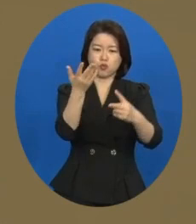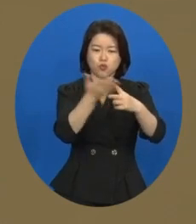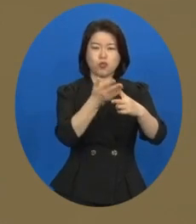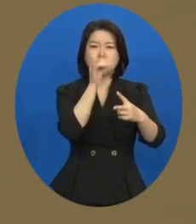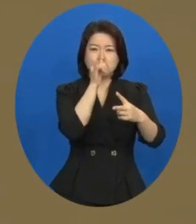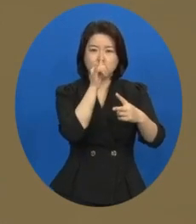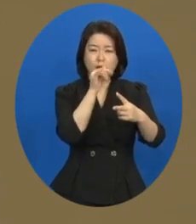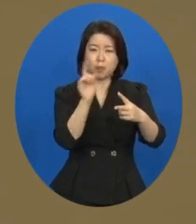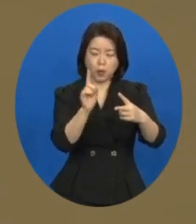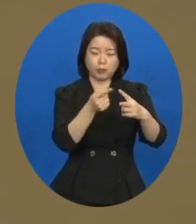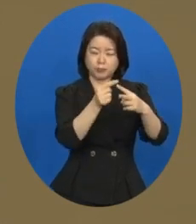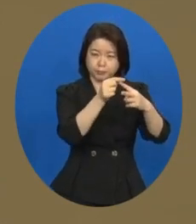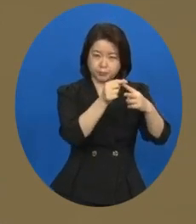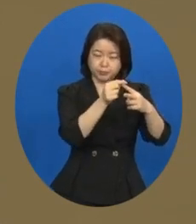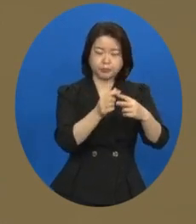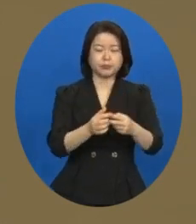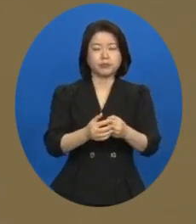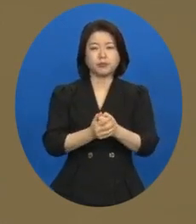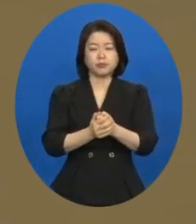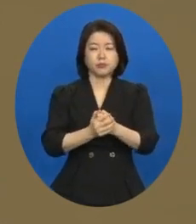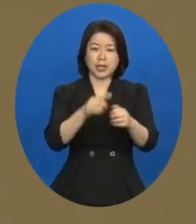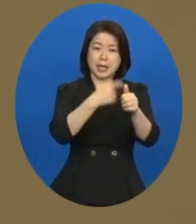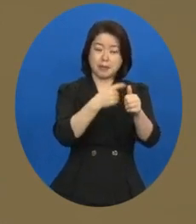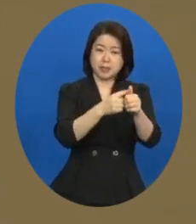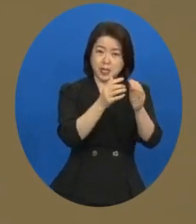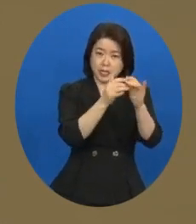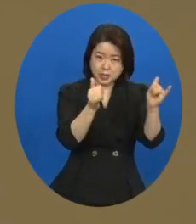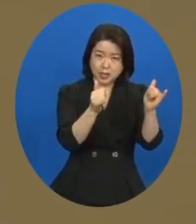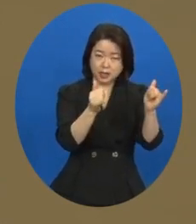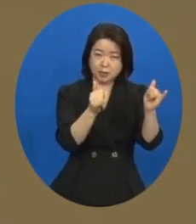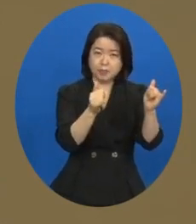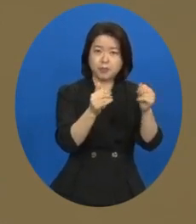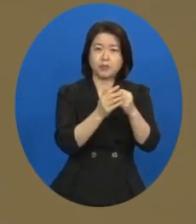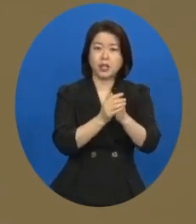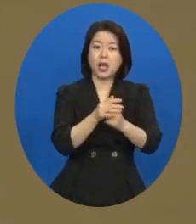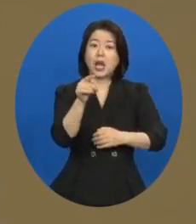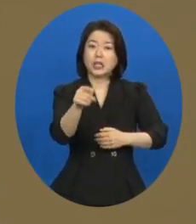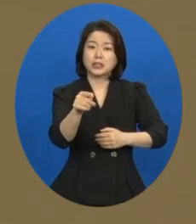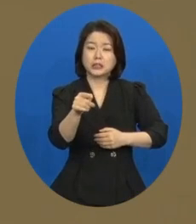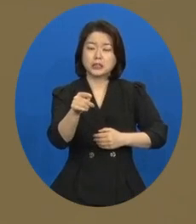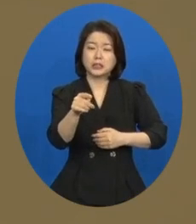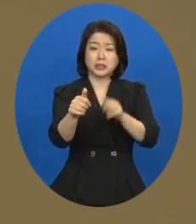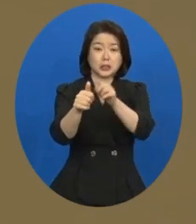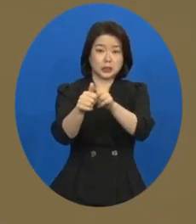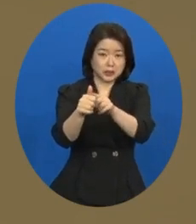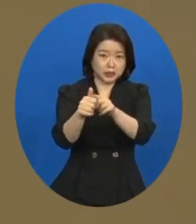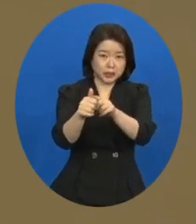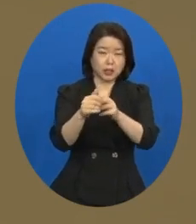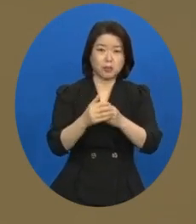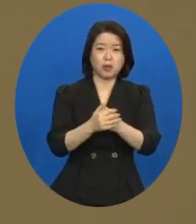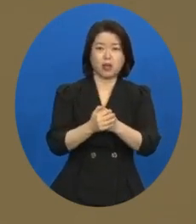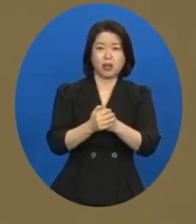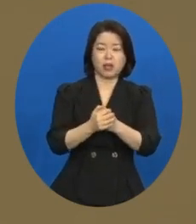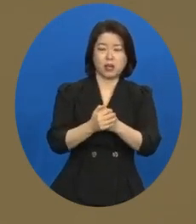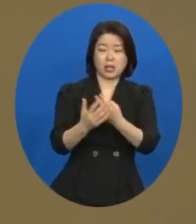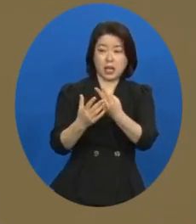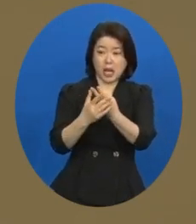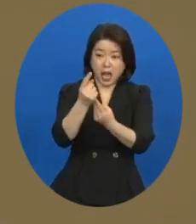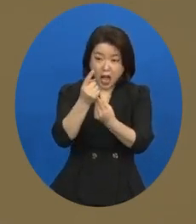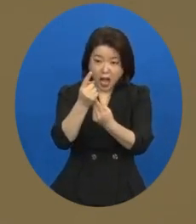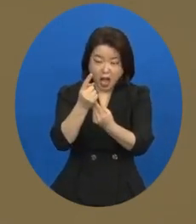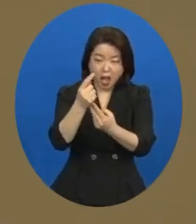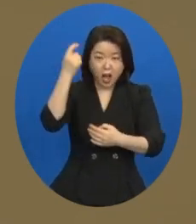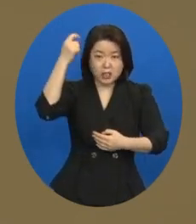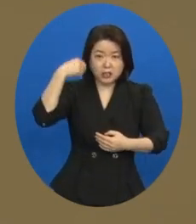있습니다. 하나는 비난하는 사람이 비난을 하는 대상과 하나라고